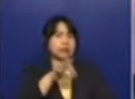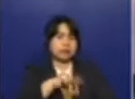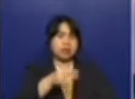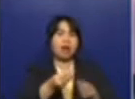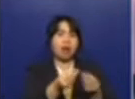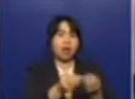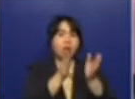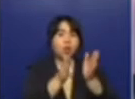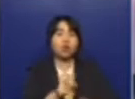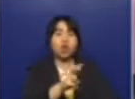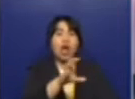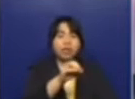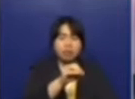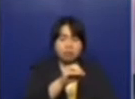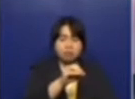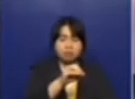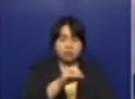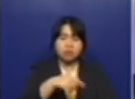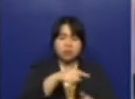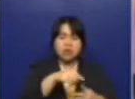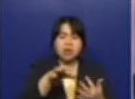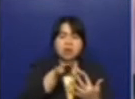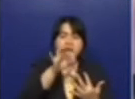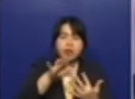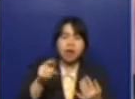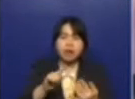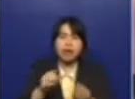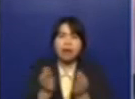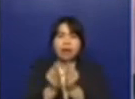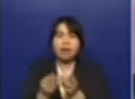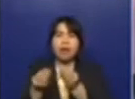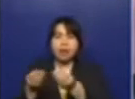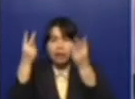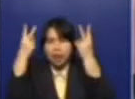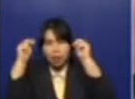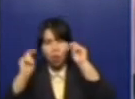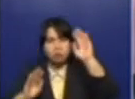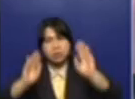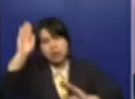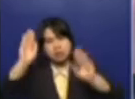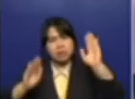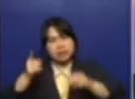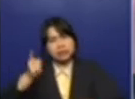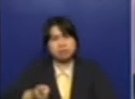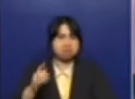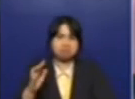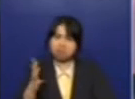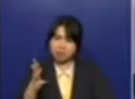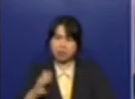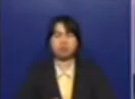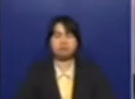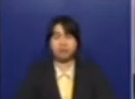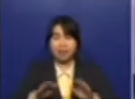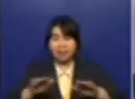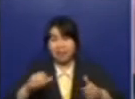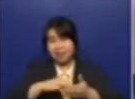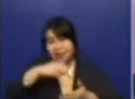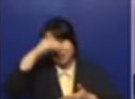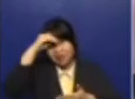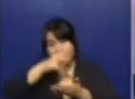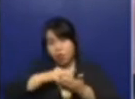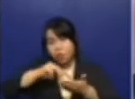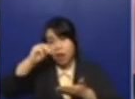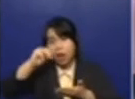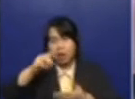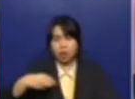250คนมาเลือกนายกรัฐมนตรีซึ่งไม่มีความเป็นประชาธิปไตยนักศึกษาจากมหาวิทยาลัยหลายแห่งไม่ว่าจ